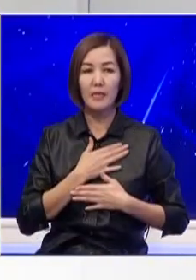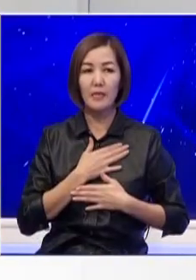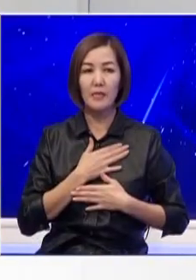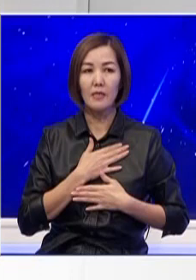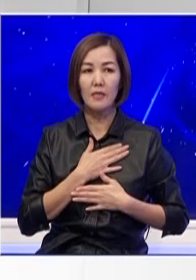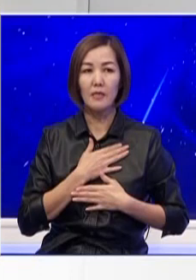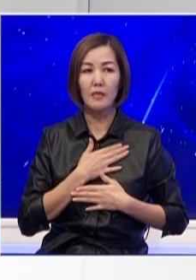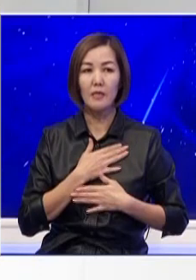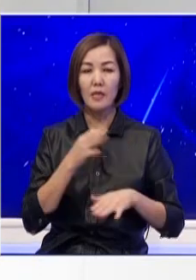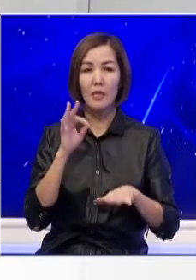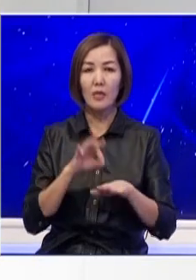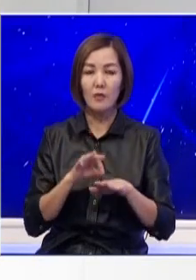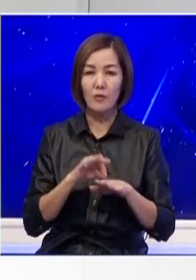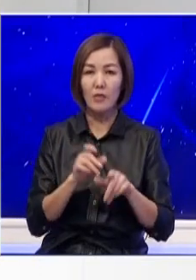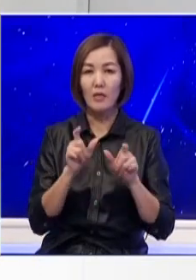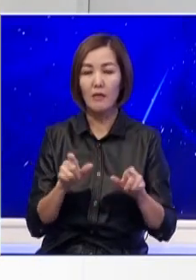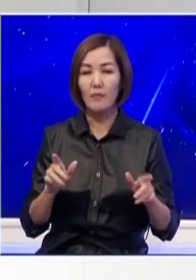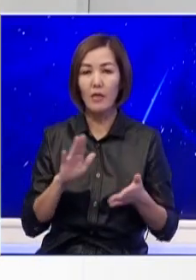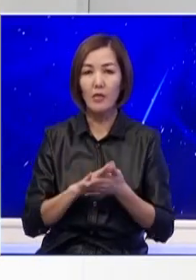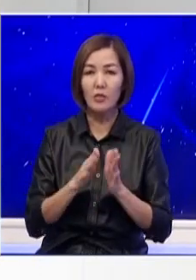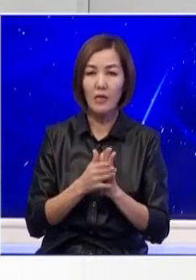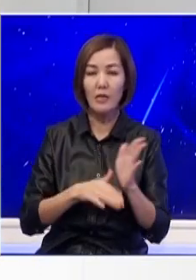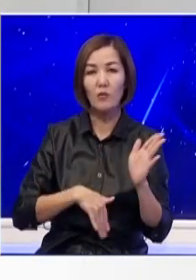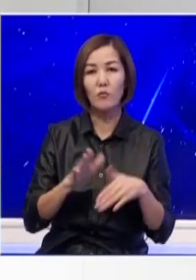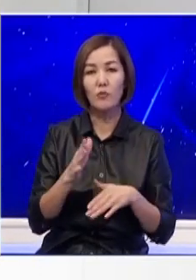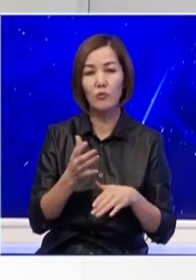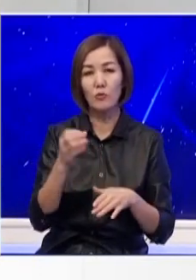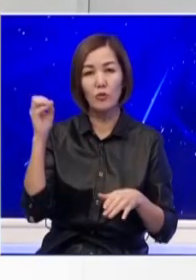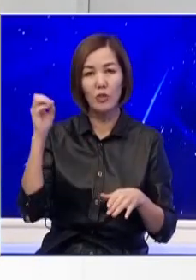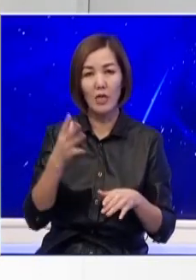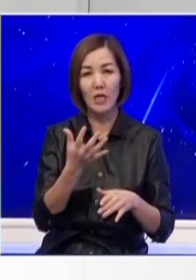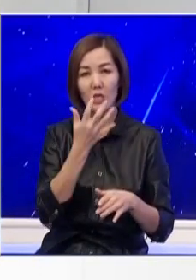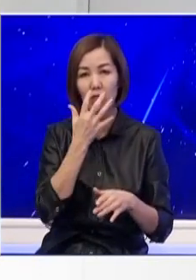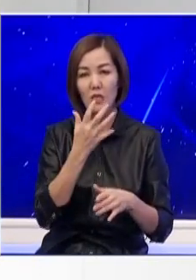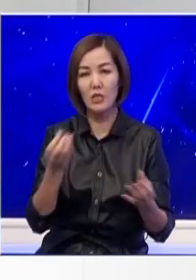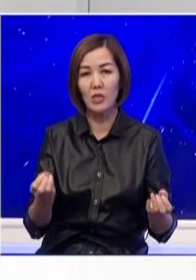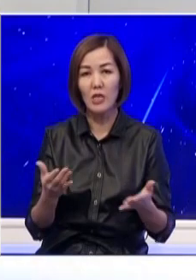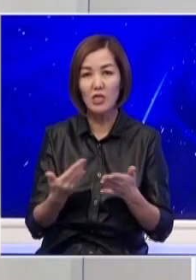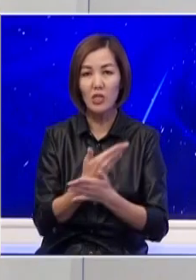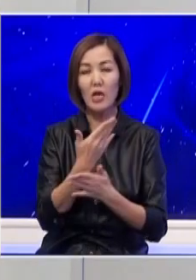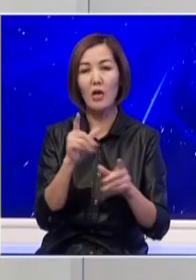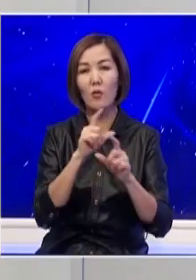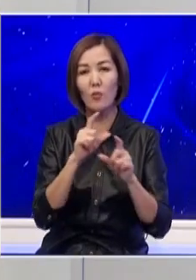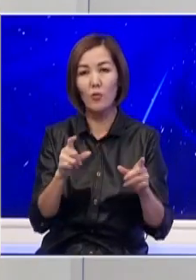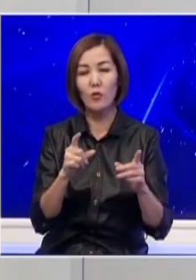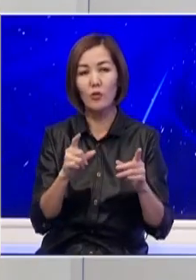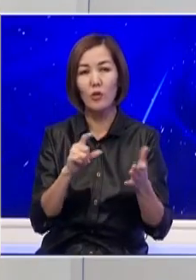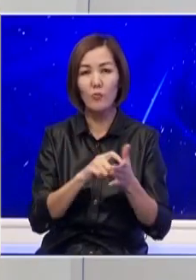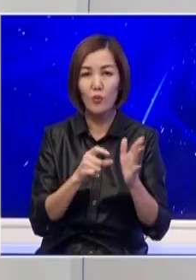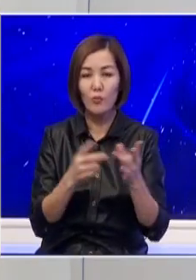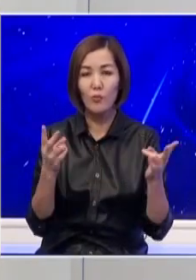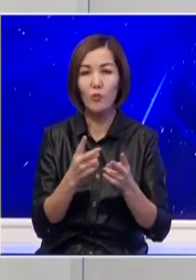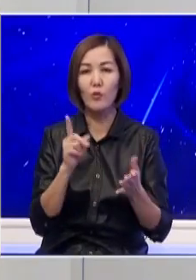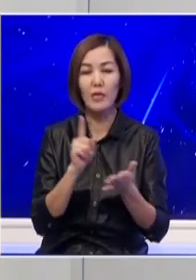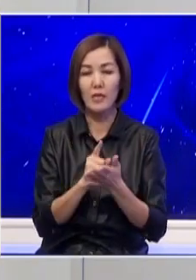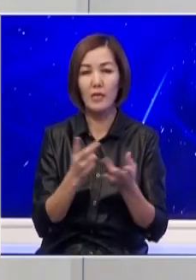Ең бірінші науқастарға жағдай жасау. Яғни жарық жылы жерде, жаңа жерде жаңағы ем алып жатыр біріншіден.